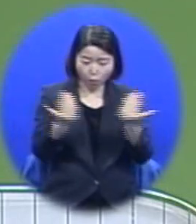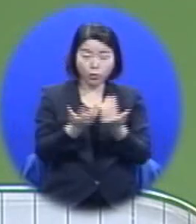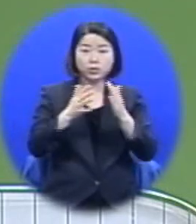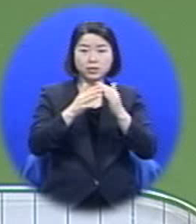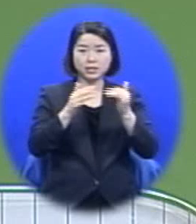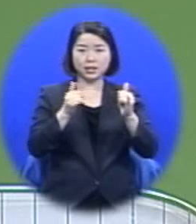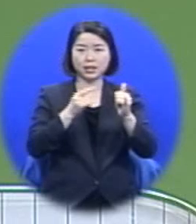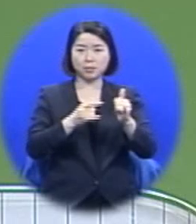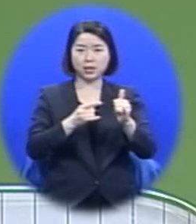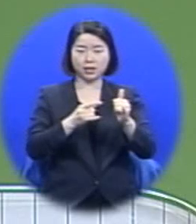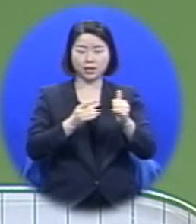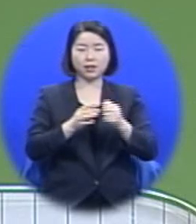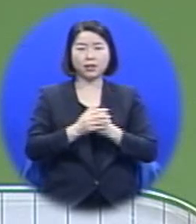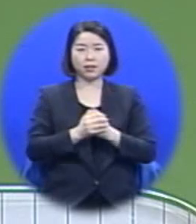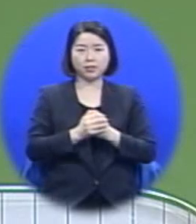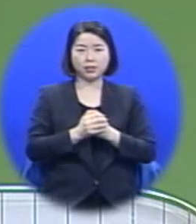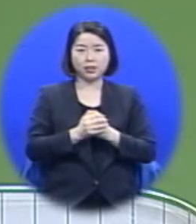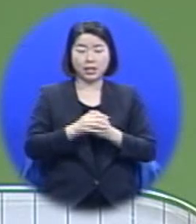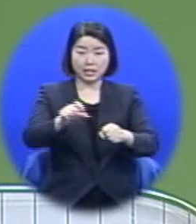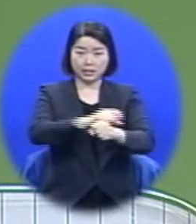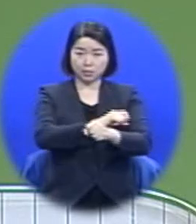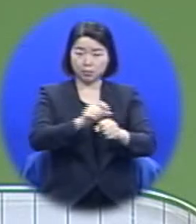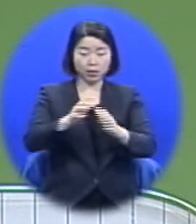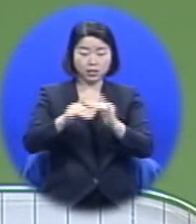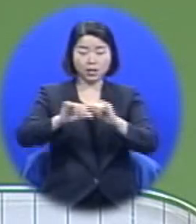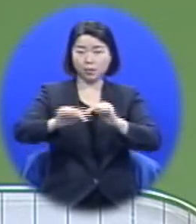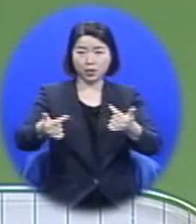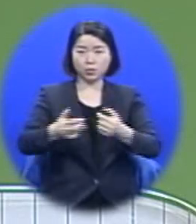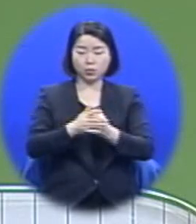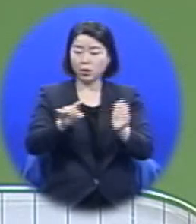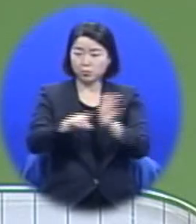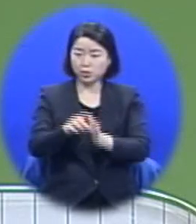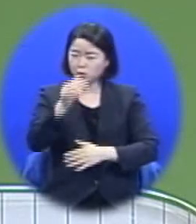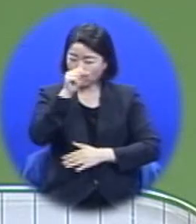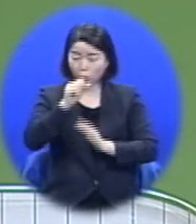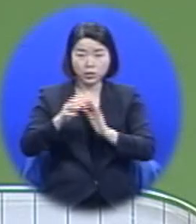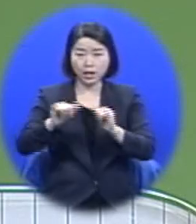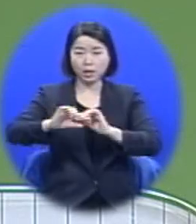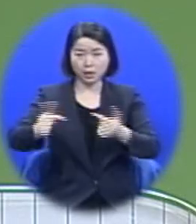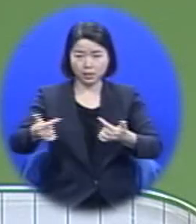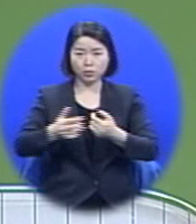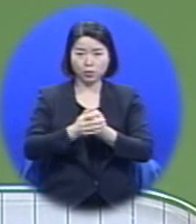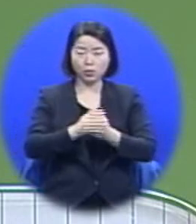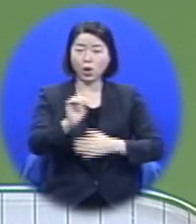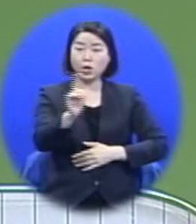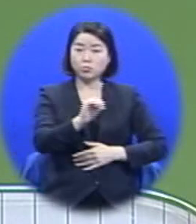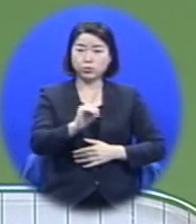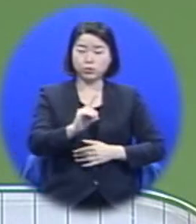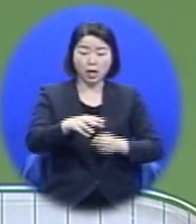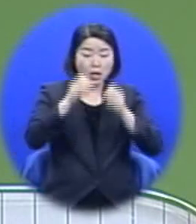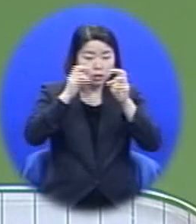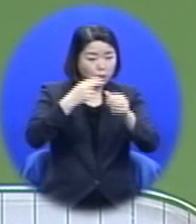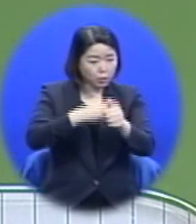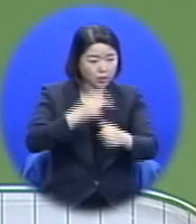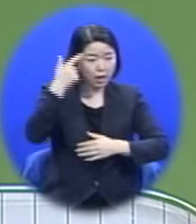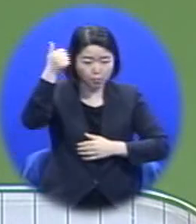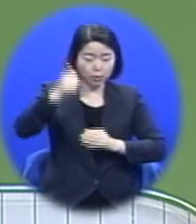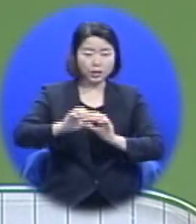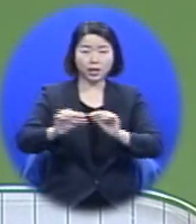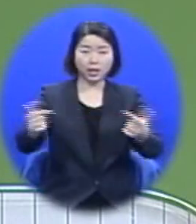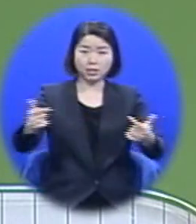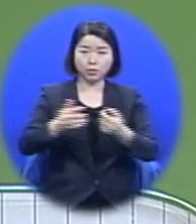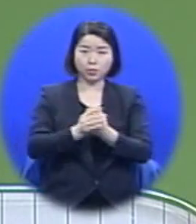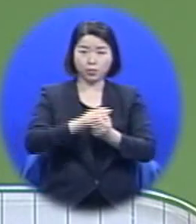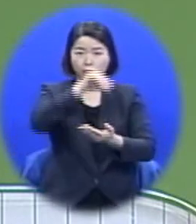사람이 5 투표한 사람 아니고 믿음 좋아 보이는 사람 아니고 무슨 선교사님이 나 목사가 아니고